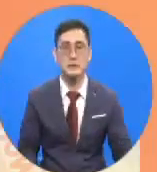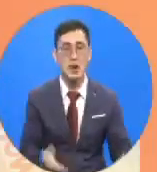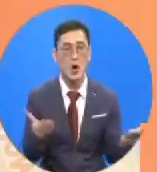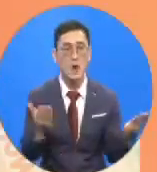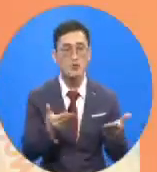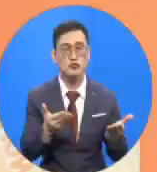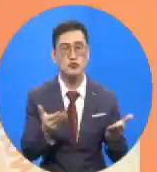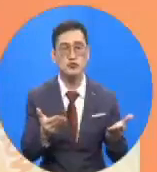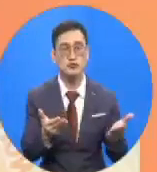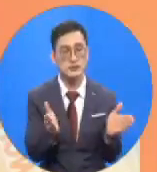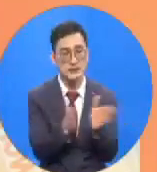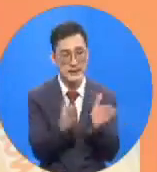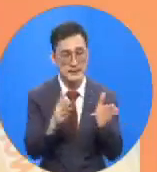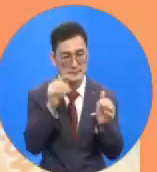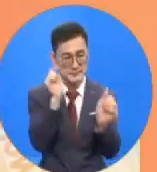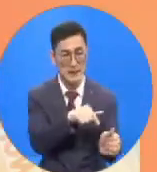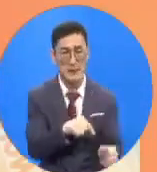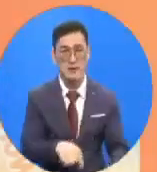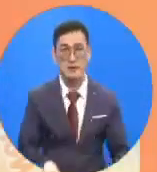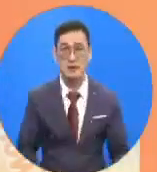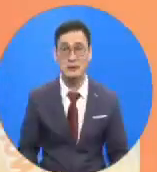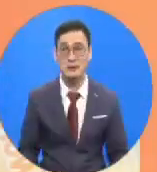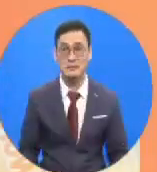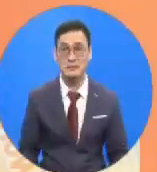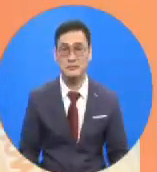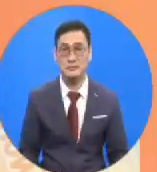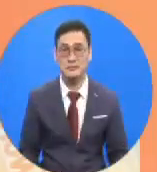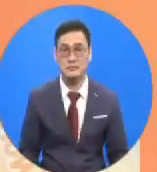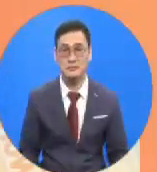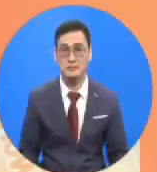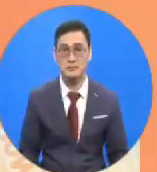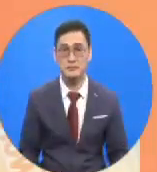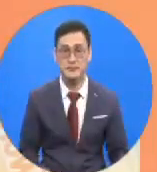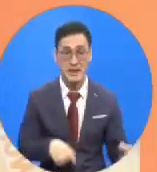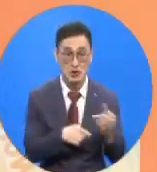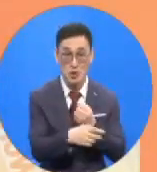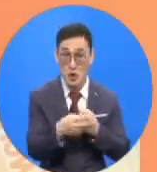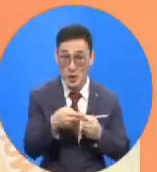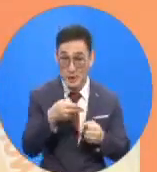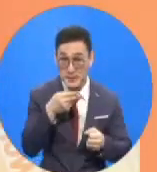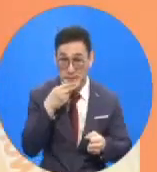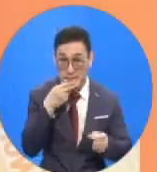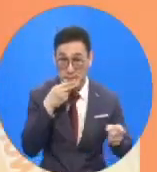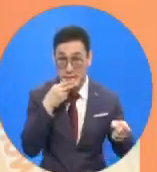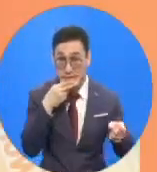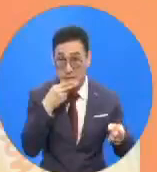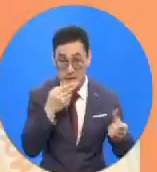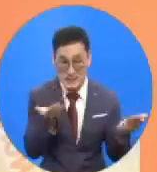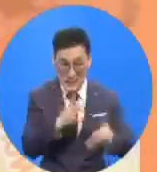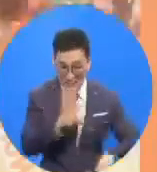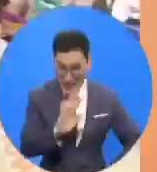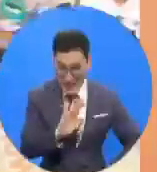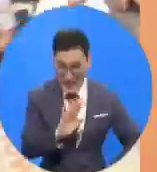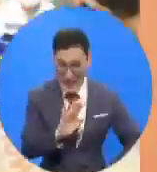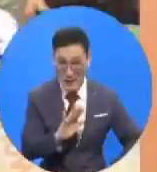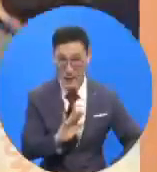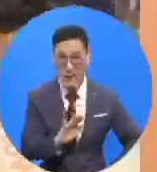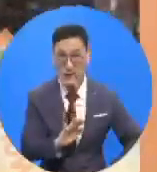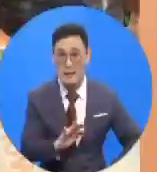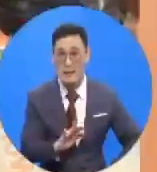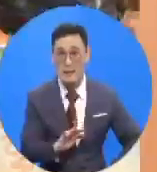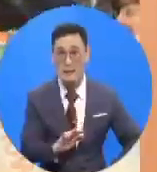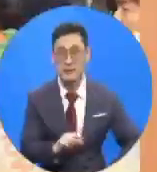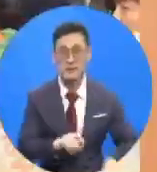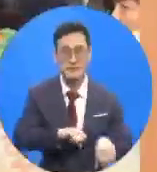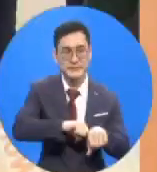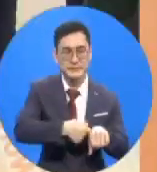내렸는데 정당한 사유가 있으면 타투 여지가 있습니다만 정당한 사유가 없다 그런데 이제 업무를 이탈했다 그럼 여기에 대해서